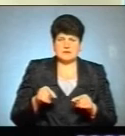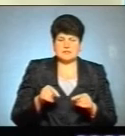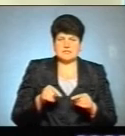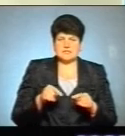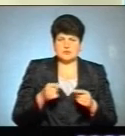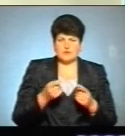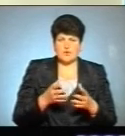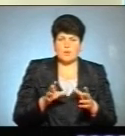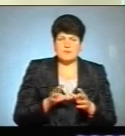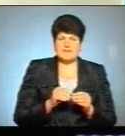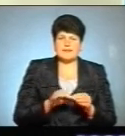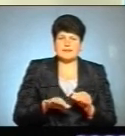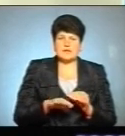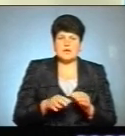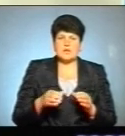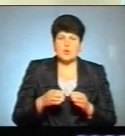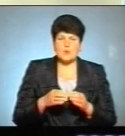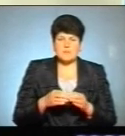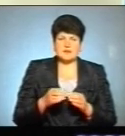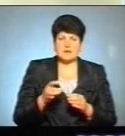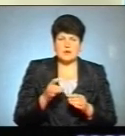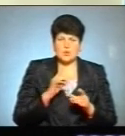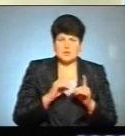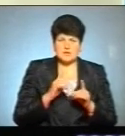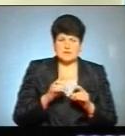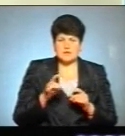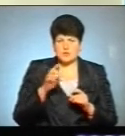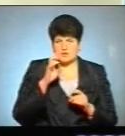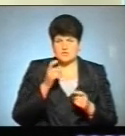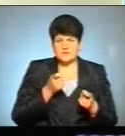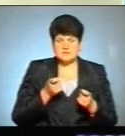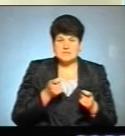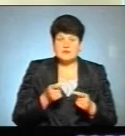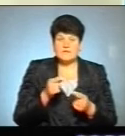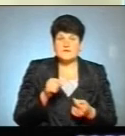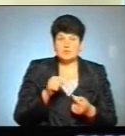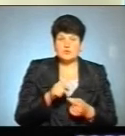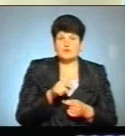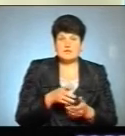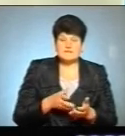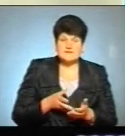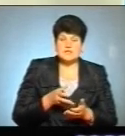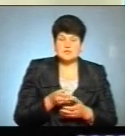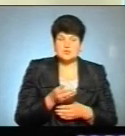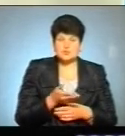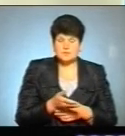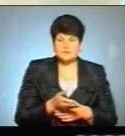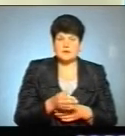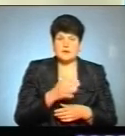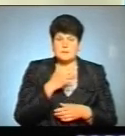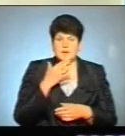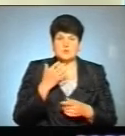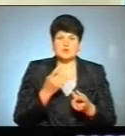тобто об'єднаних територіальних громад, районних рад і районних державних адміністрацій. Відповідно, вони фінансуються. Крім того, ми багато